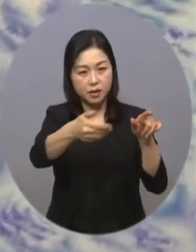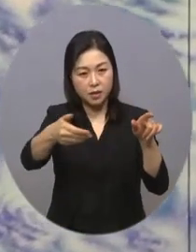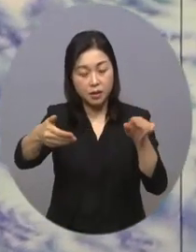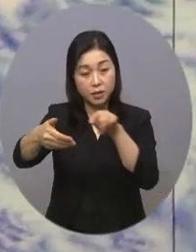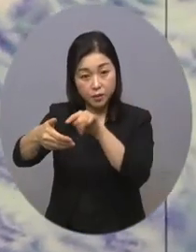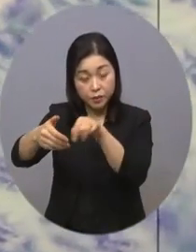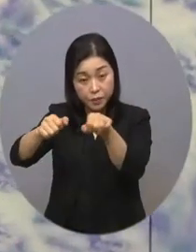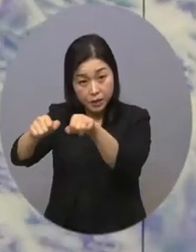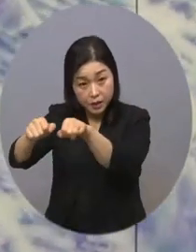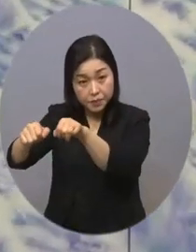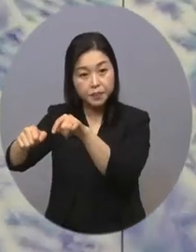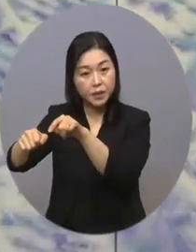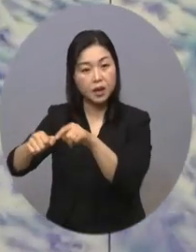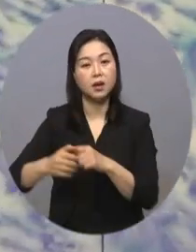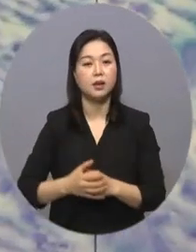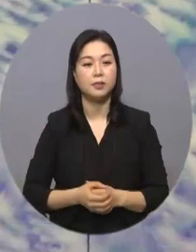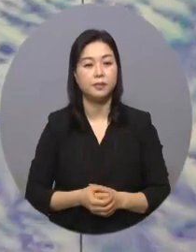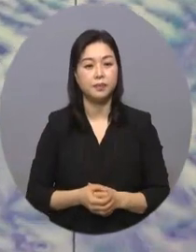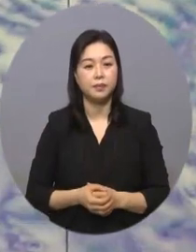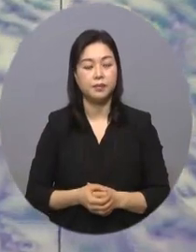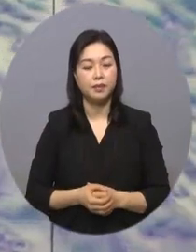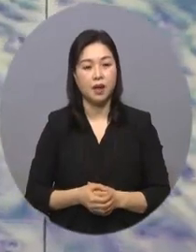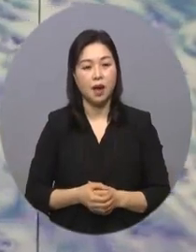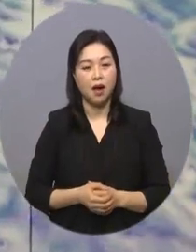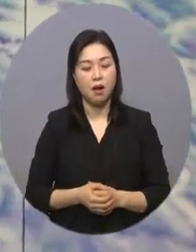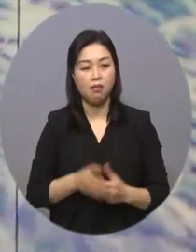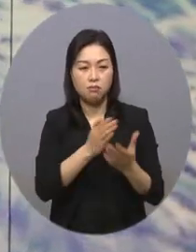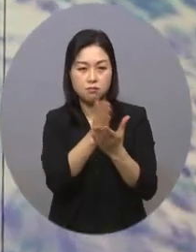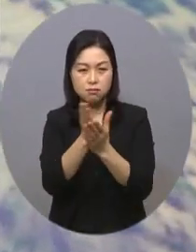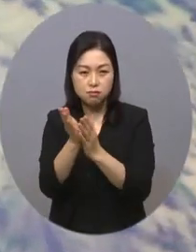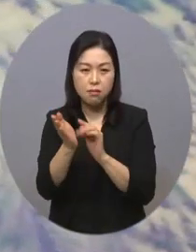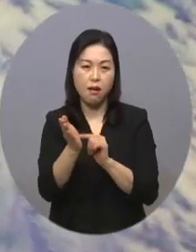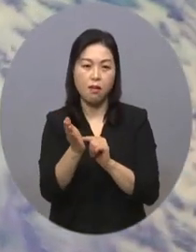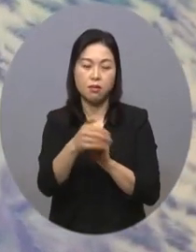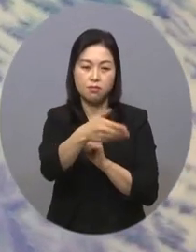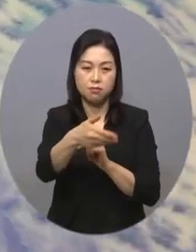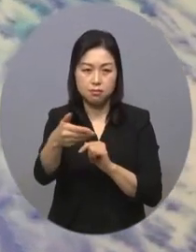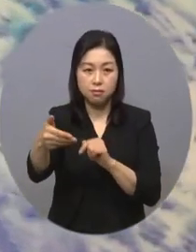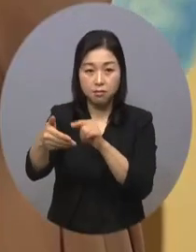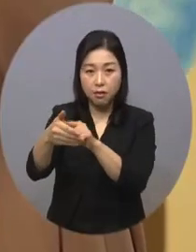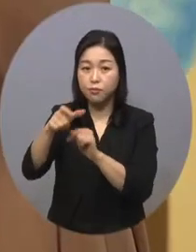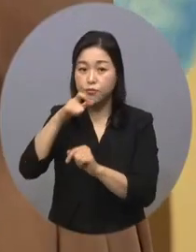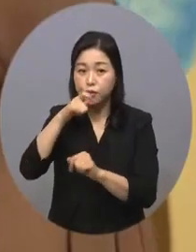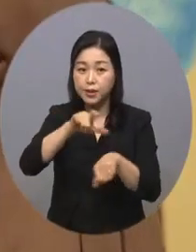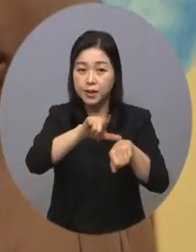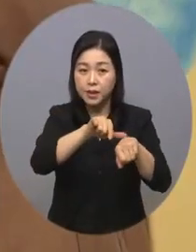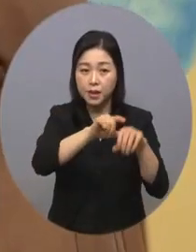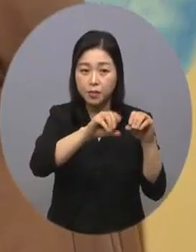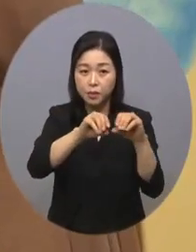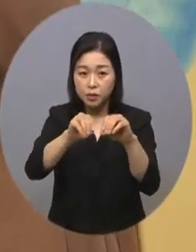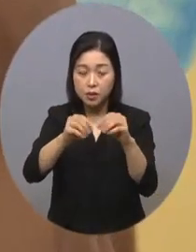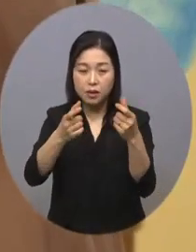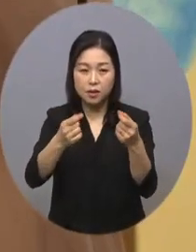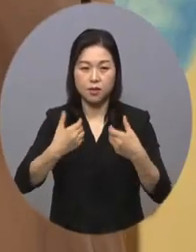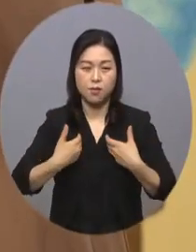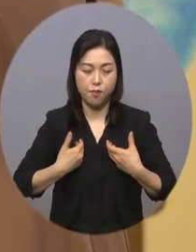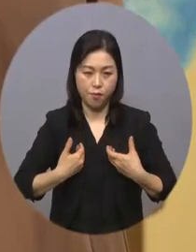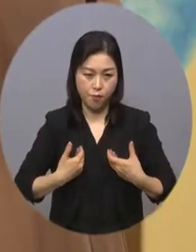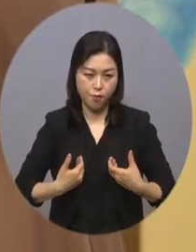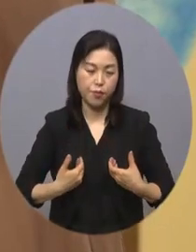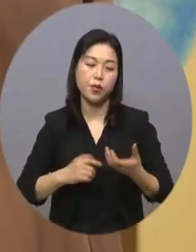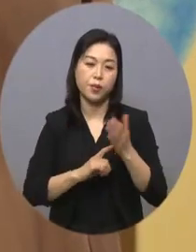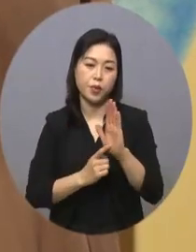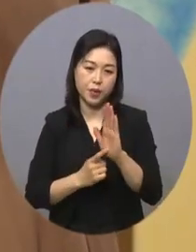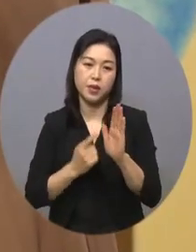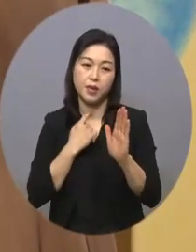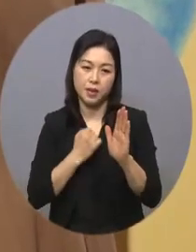흘러가는 물의 움직임과 알 수 없는 방향으로 나아가는 물을 마치 시간이 멈춘 듯한 고요함으로